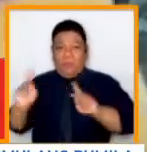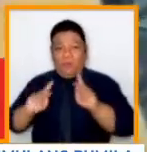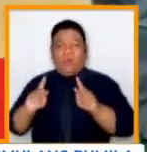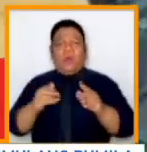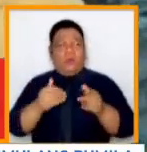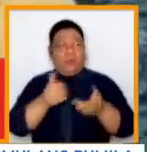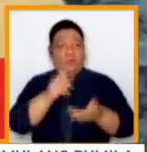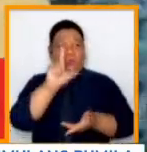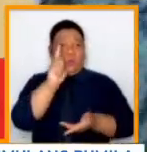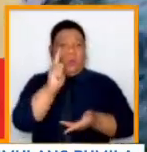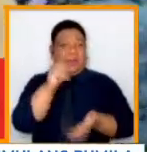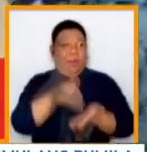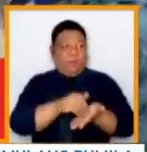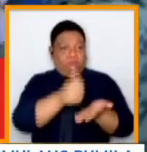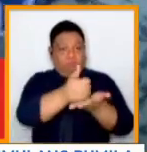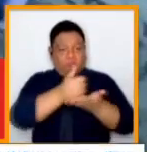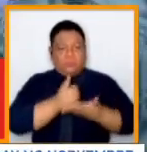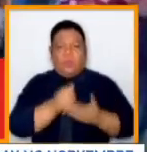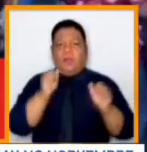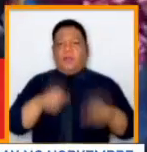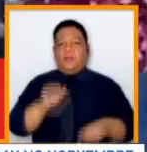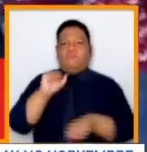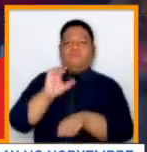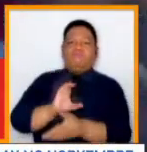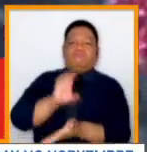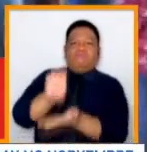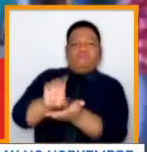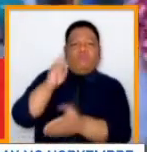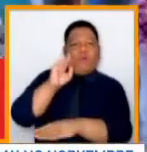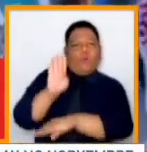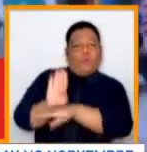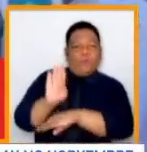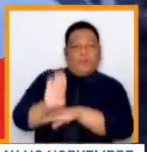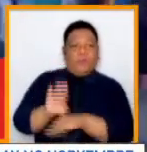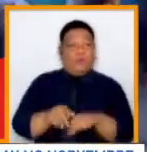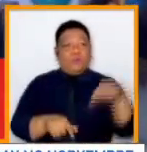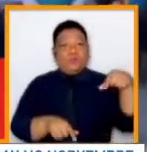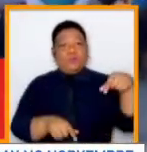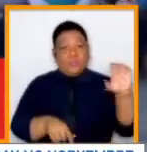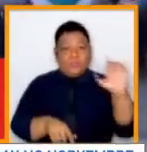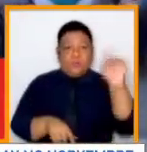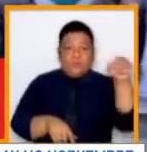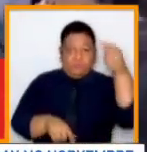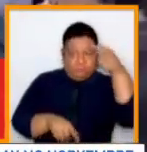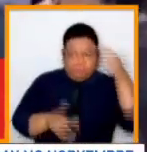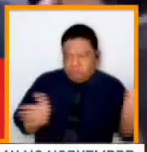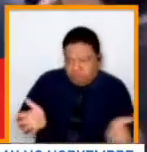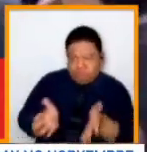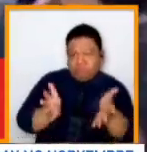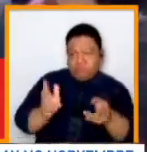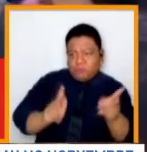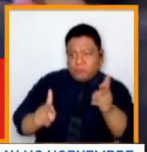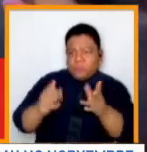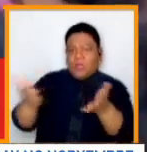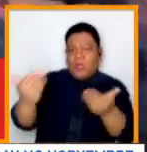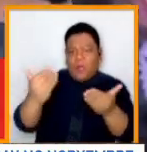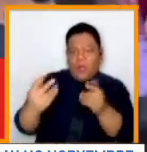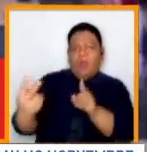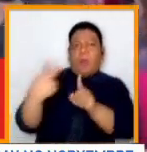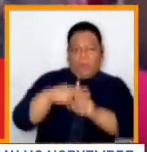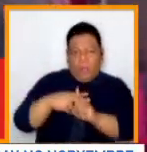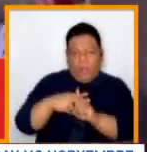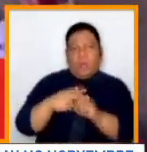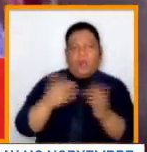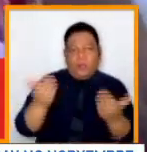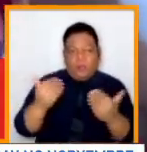negosyo. Mismo ang Quezon City Government para kasi ang humihimok sa mga residente na magsumite ng aplikasyon. Pero tila hindi inaasahan